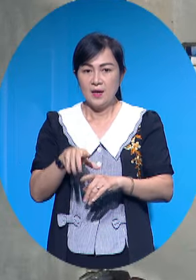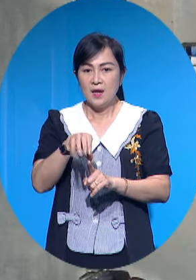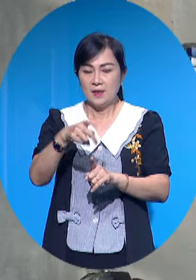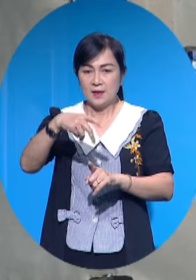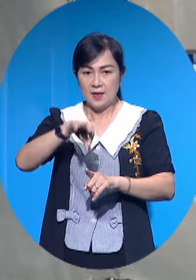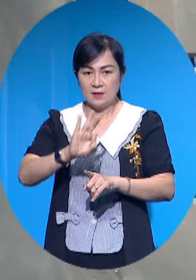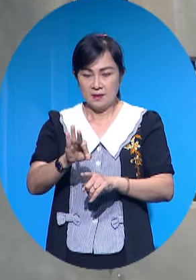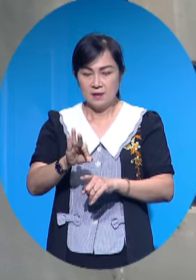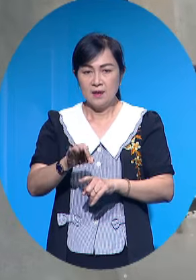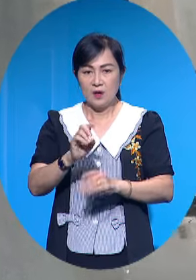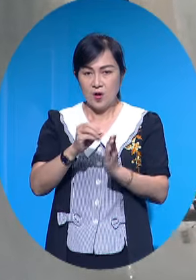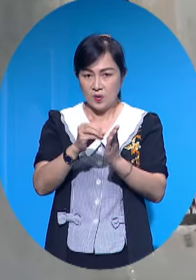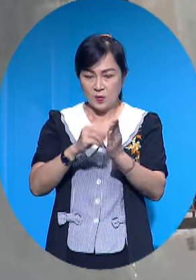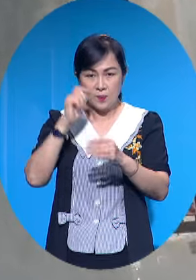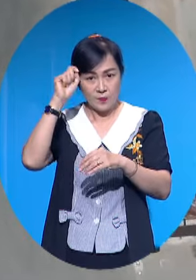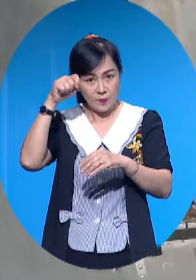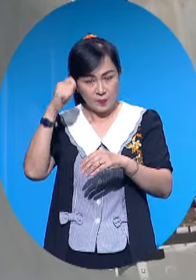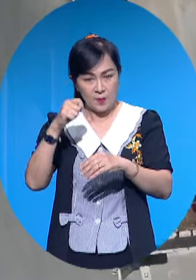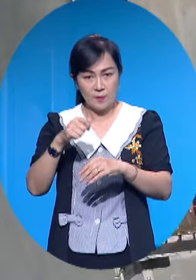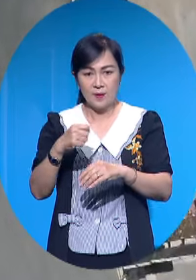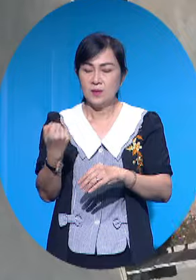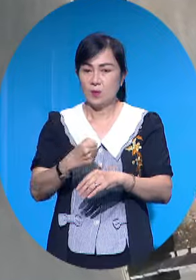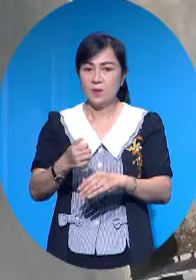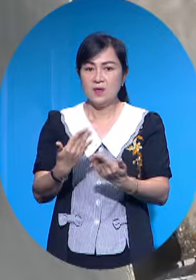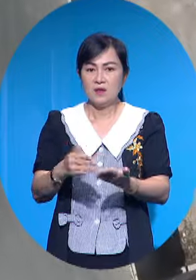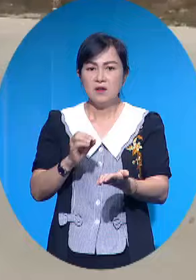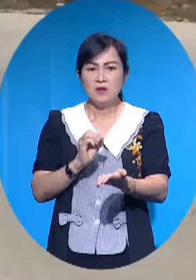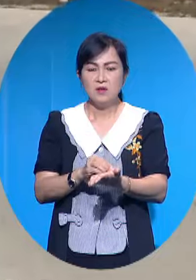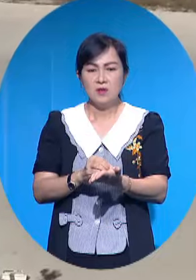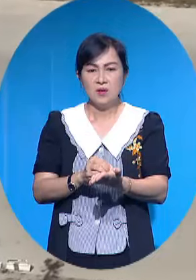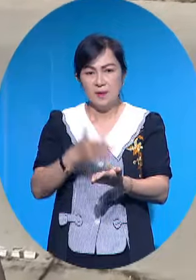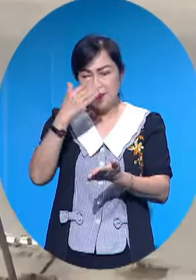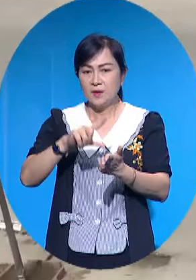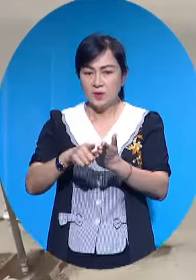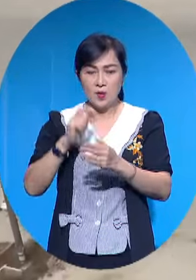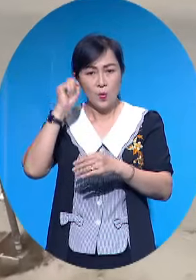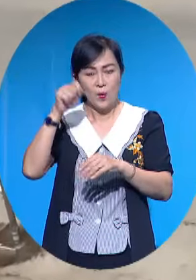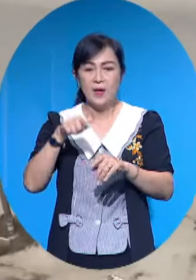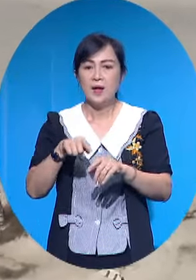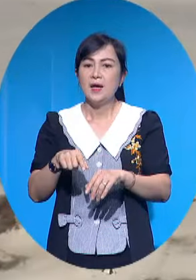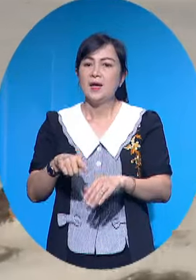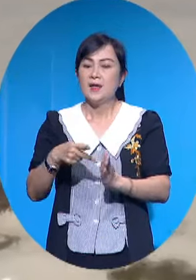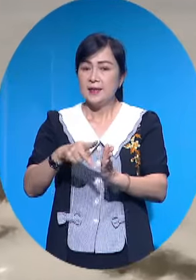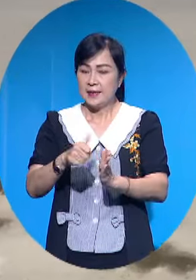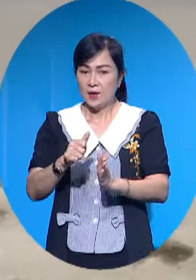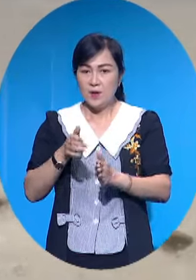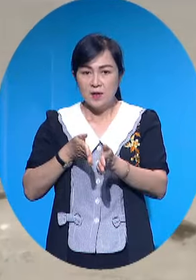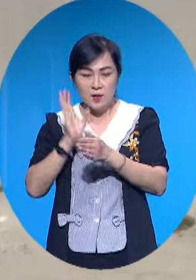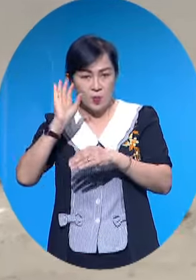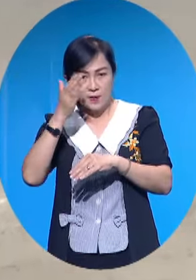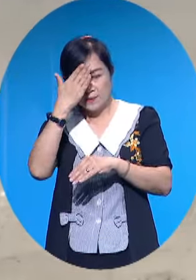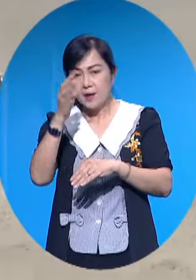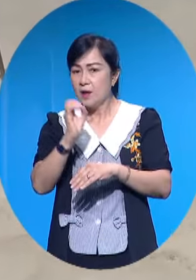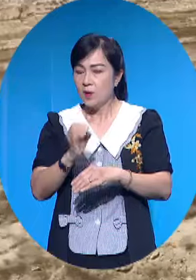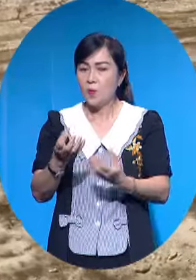rits đã xác định được địa điểm quay video là chính xác nhưng chưa thể xác minh được thời điểm quay trong khi đó Liên Hiệp Quốc Cho biết không có